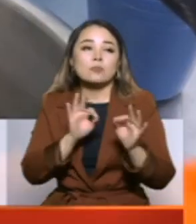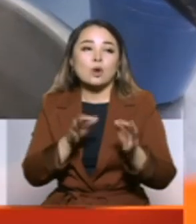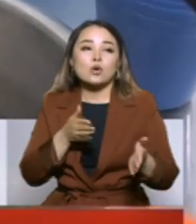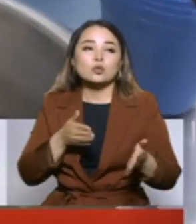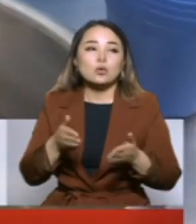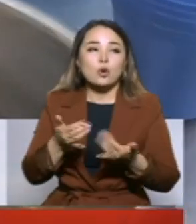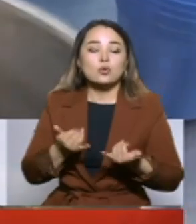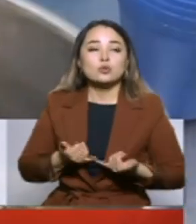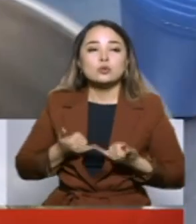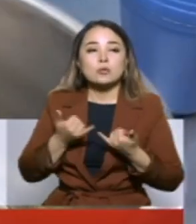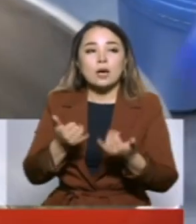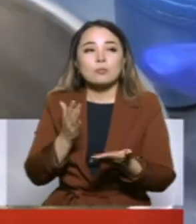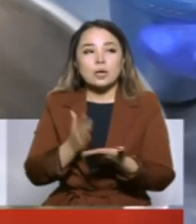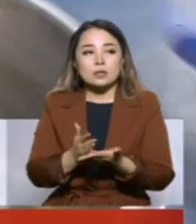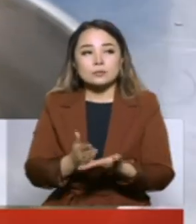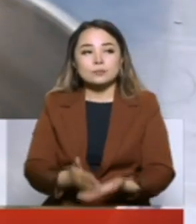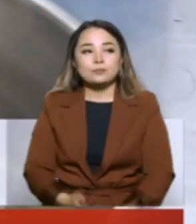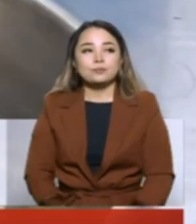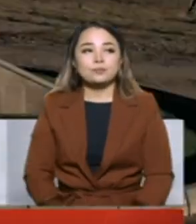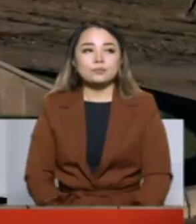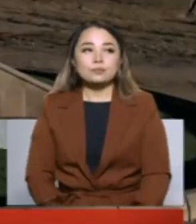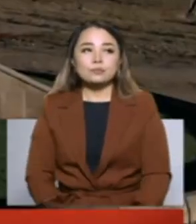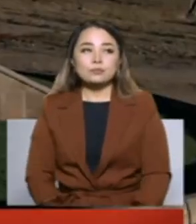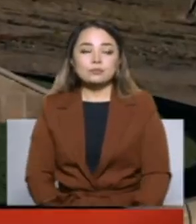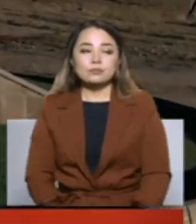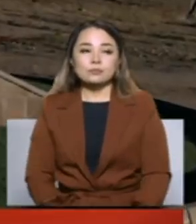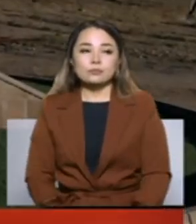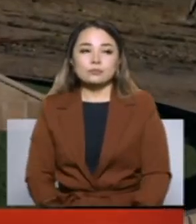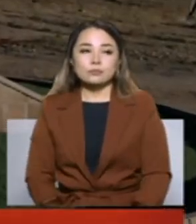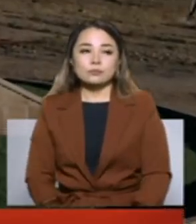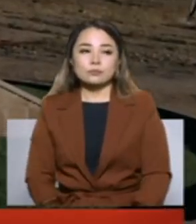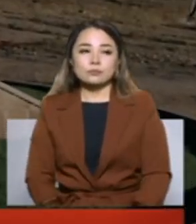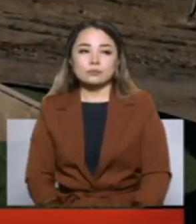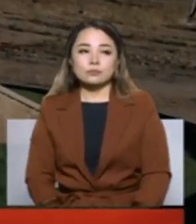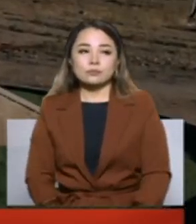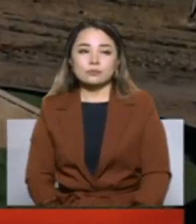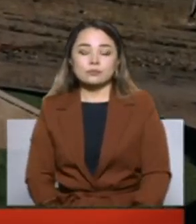ұсынып отыр. Тәуірбек Бузекен, Аслан Ертісбаев, Қазақстан ұлттық телеарнасы, Абай облысы.